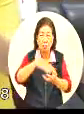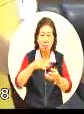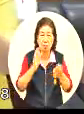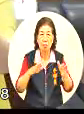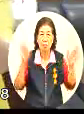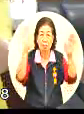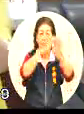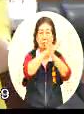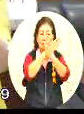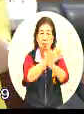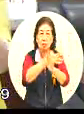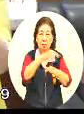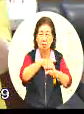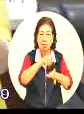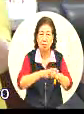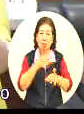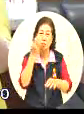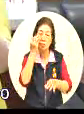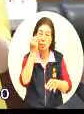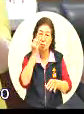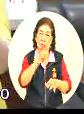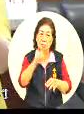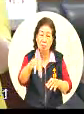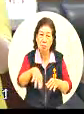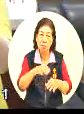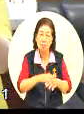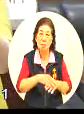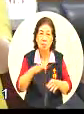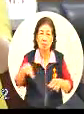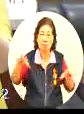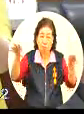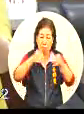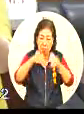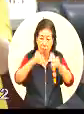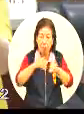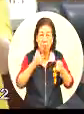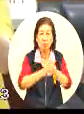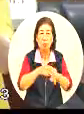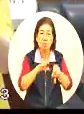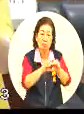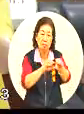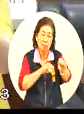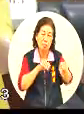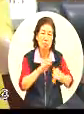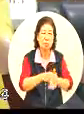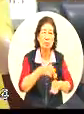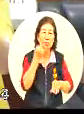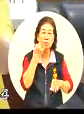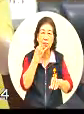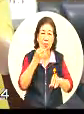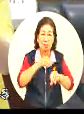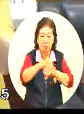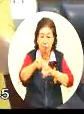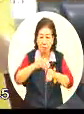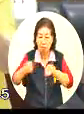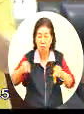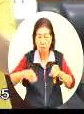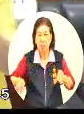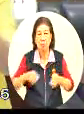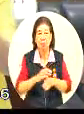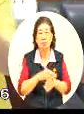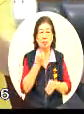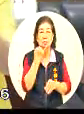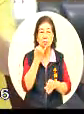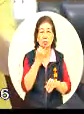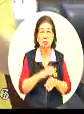咱的观光景点其实哦不要太集中这些。可以打散，那如果可以打散，本席